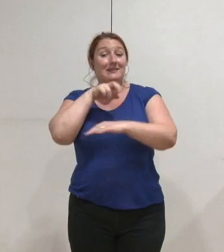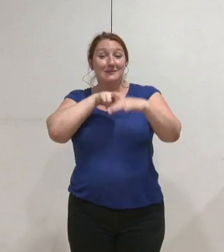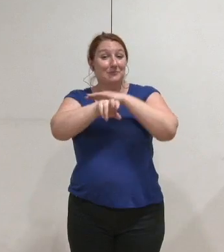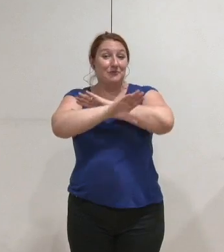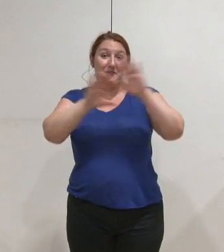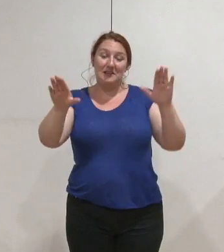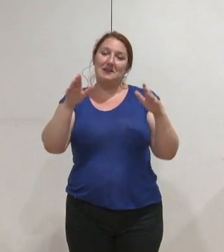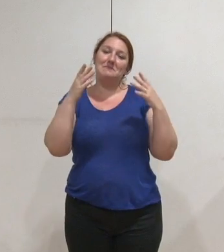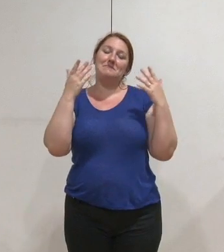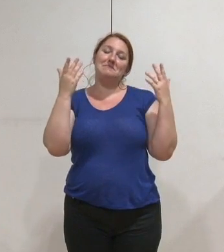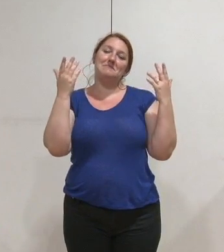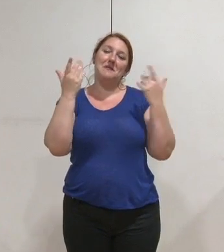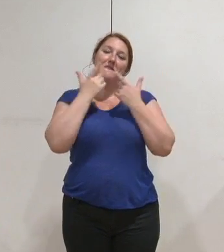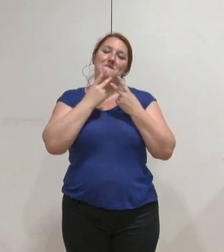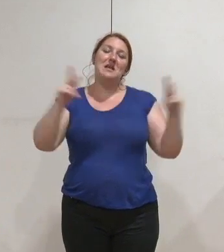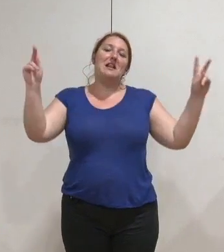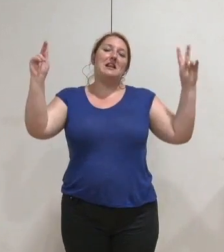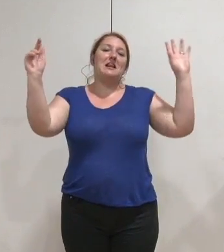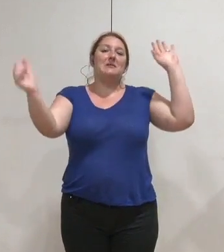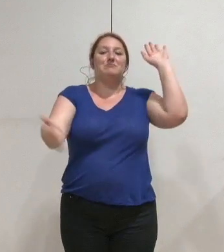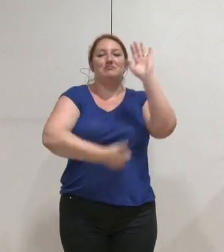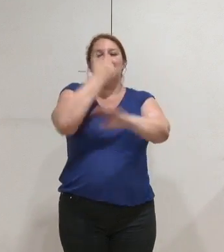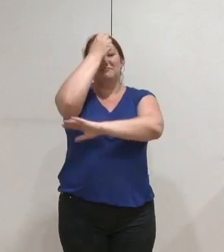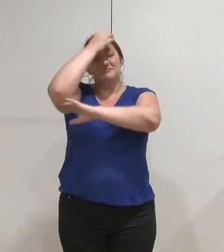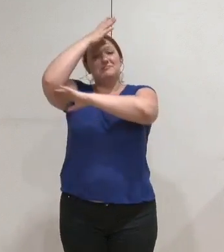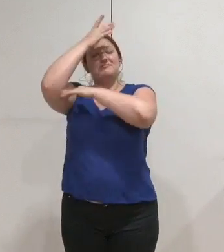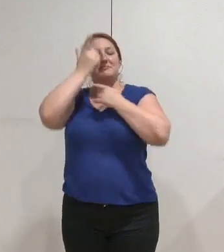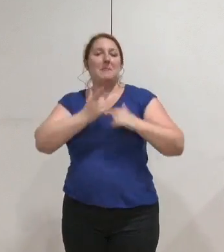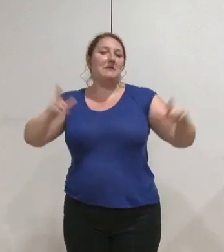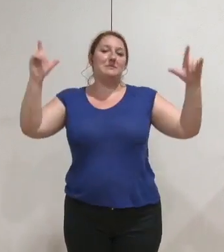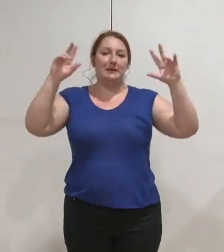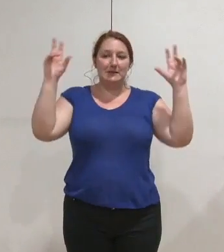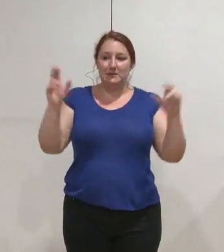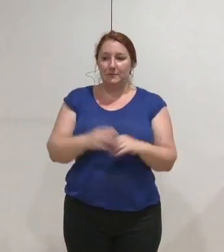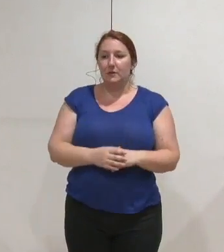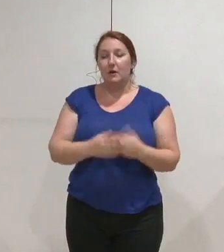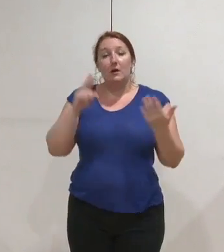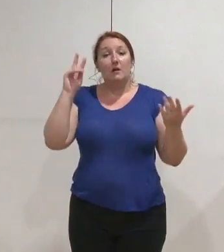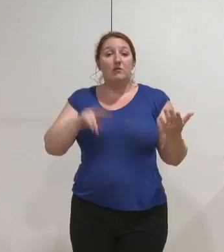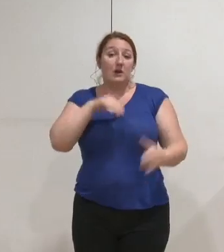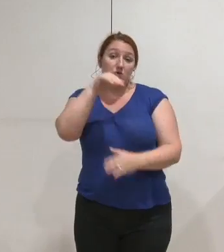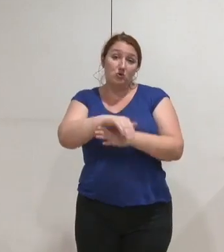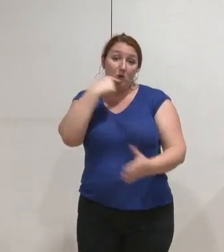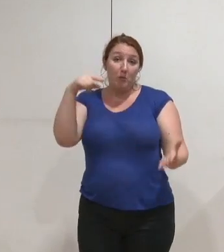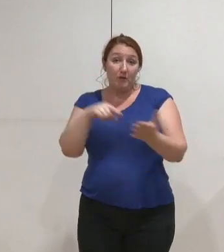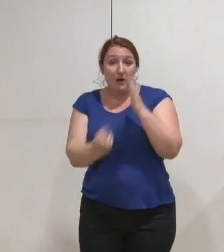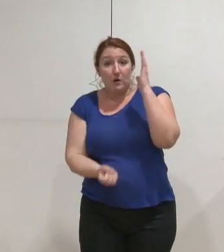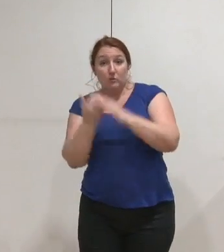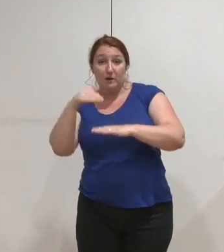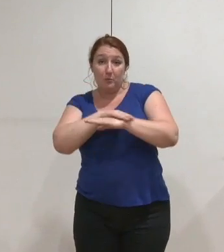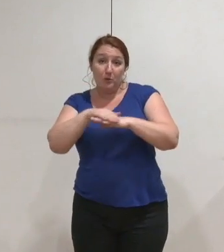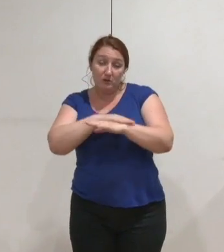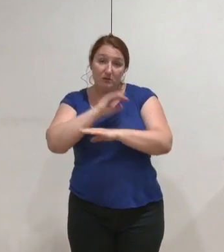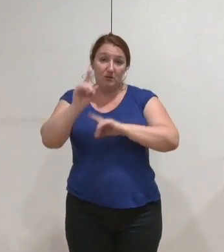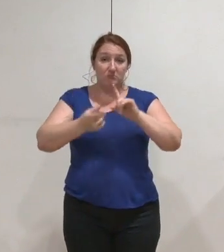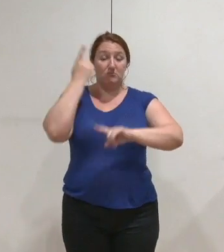dire par rapport à ce que je disais tout à l'heure aussi que nous aurions préféré ce soir pouvoir voter des nouvelles politiques cadres